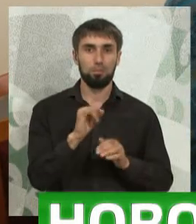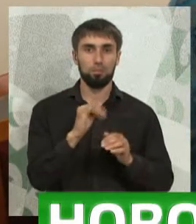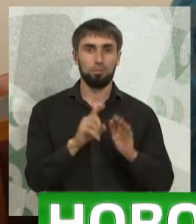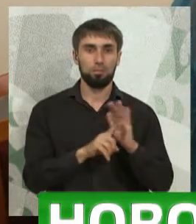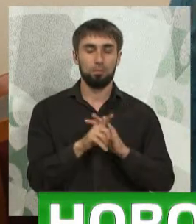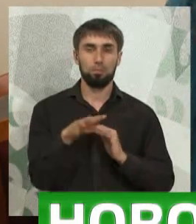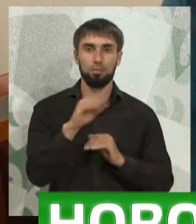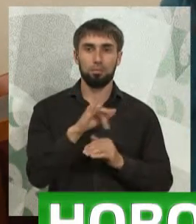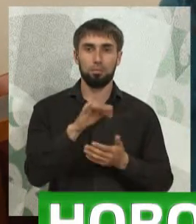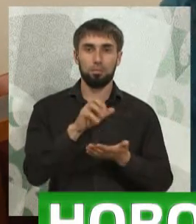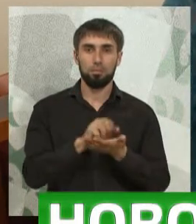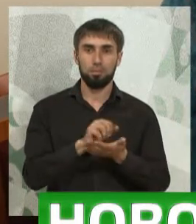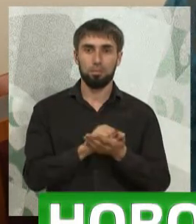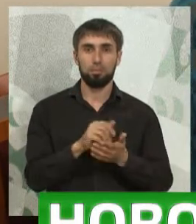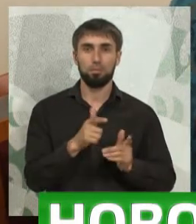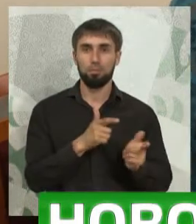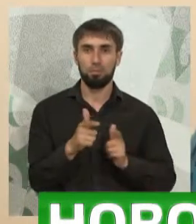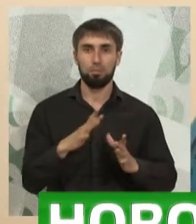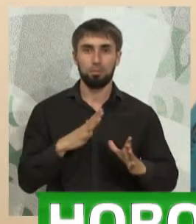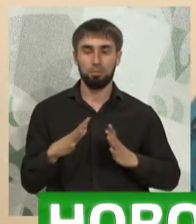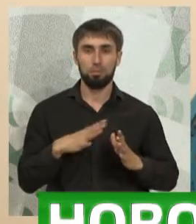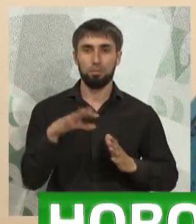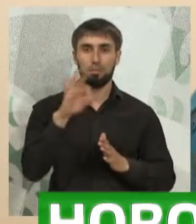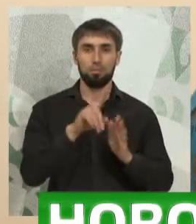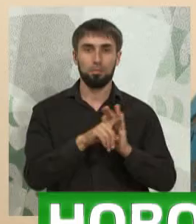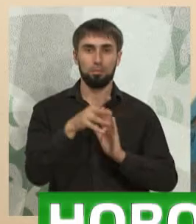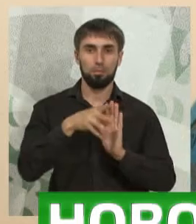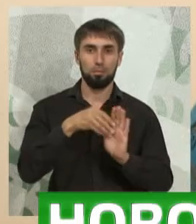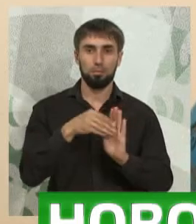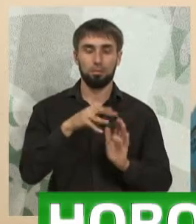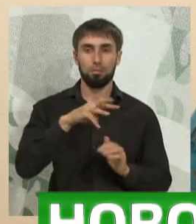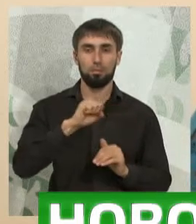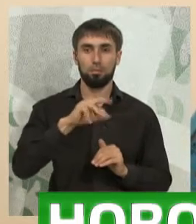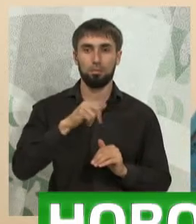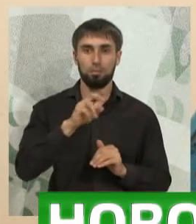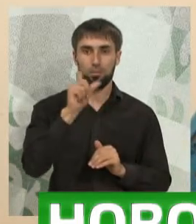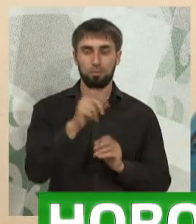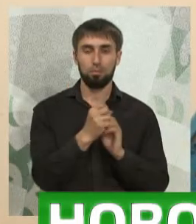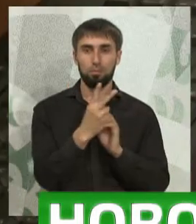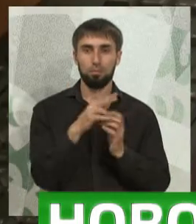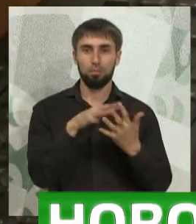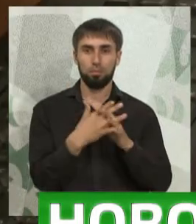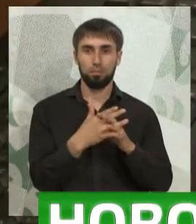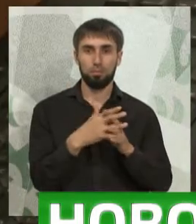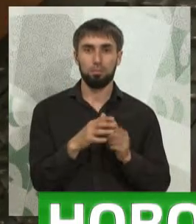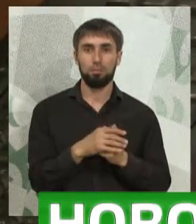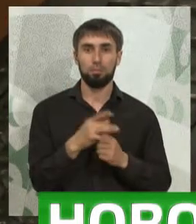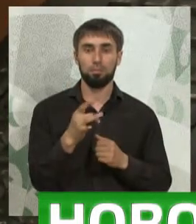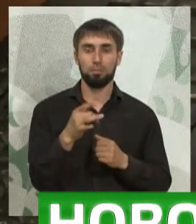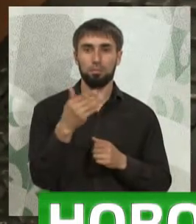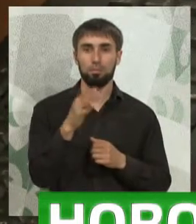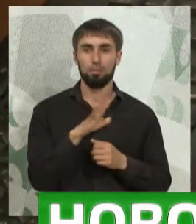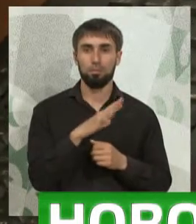Они вовсю заняты подготовкой к предстоящему голосованию. К примеру, в Малгобекском районе в 12 сельских поселениях района